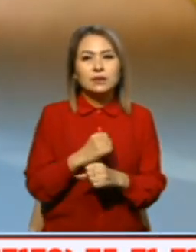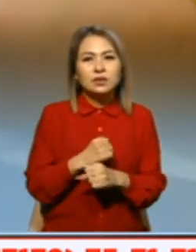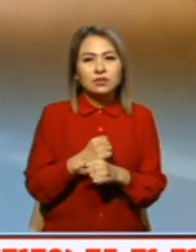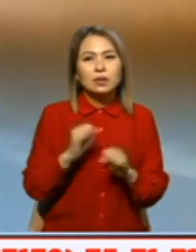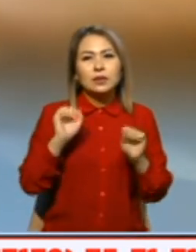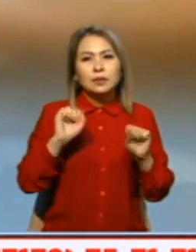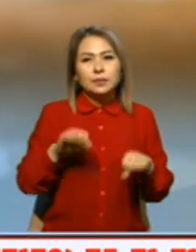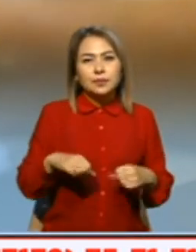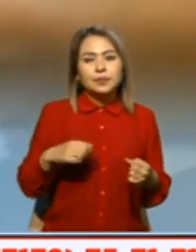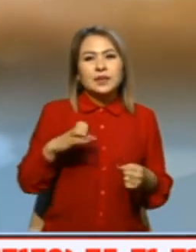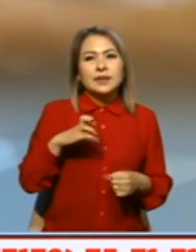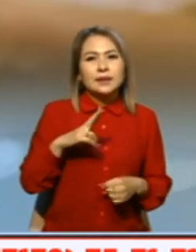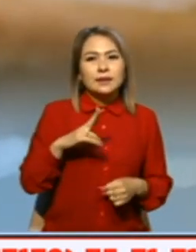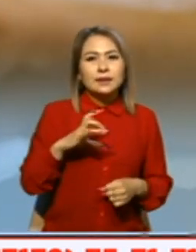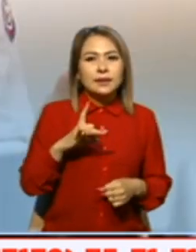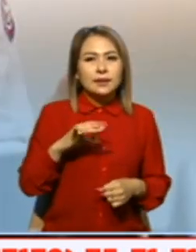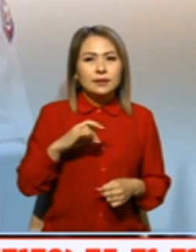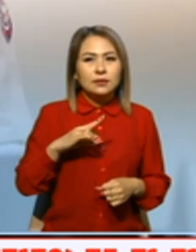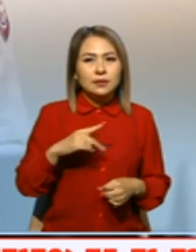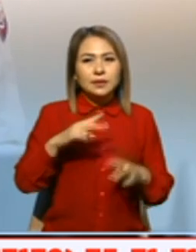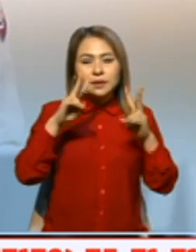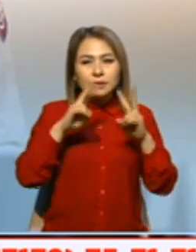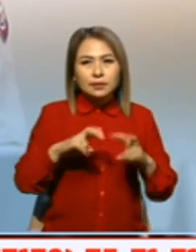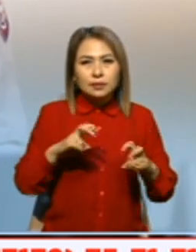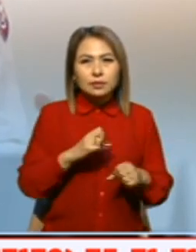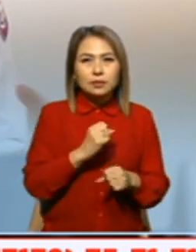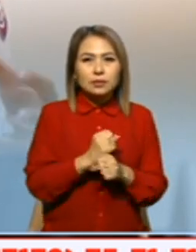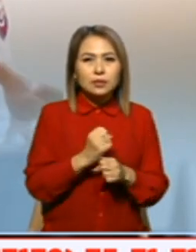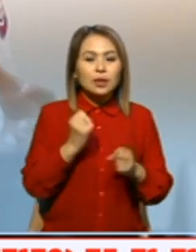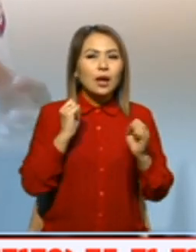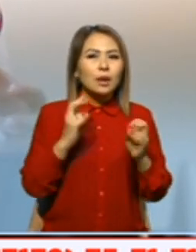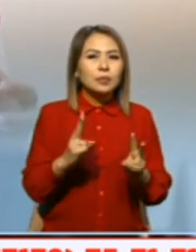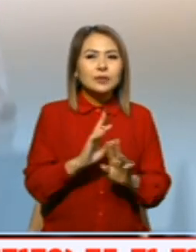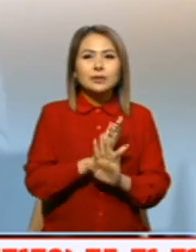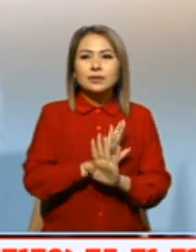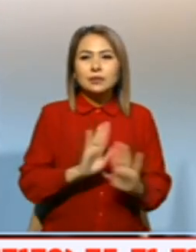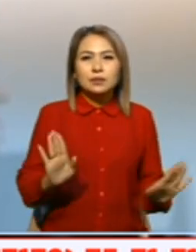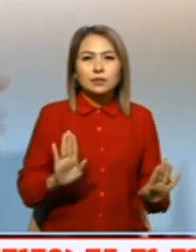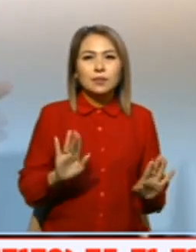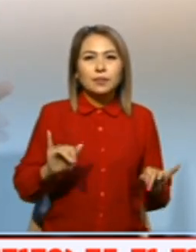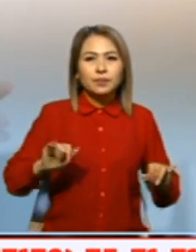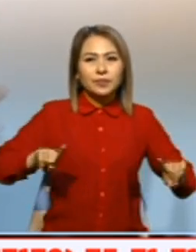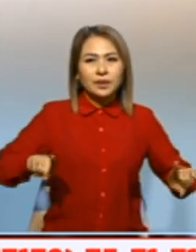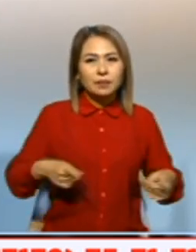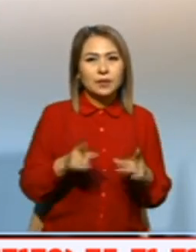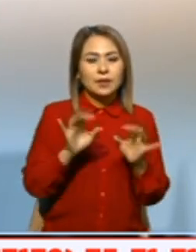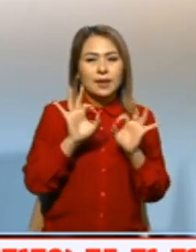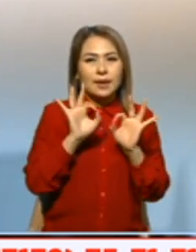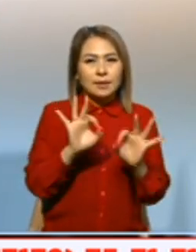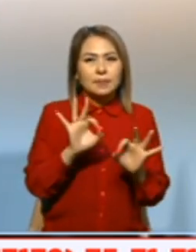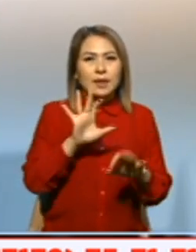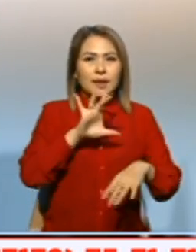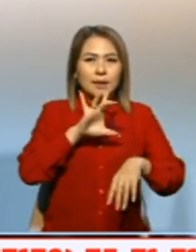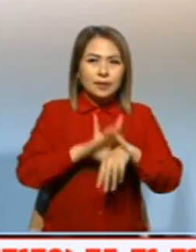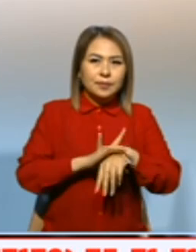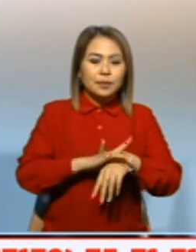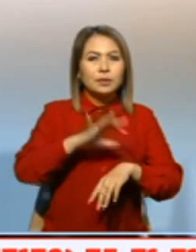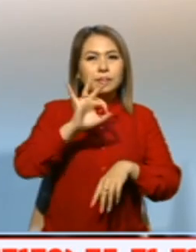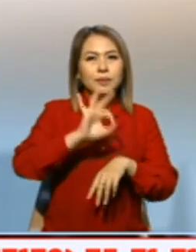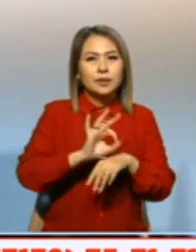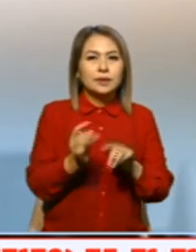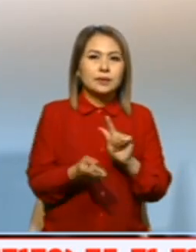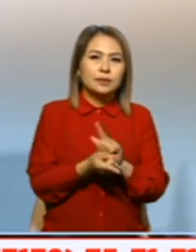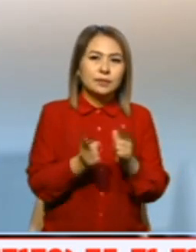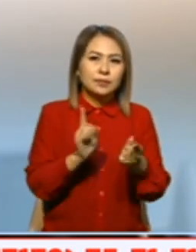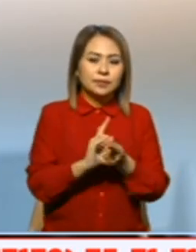арқылы осы скринингті жүргізген кезде біз қауіпті емес дамып жатқан нәрсені дер кезінде анықтап, соны емдеп, керісінше